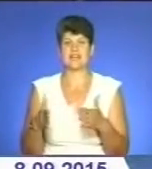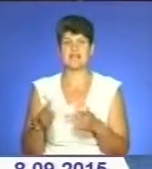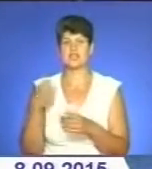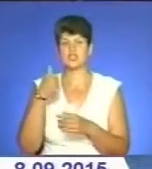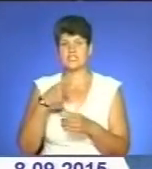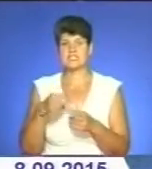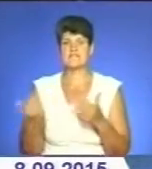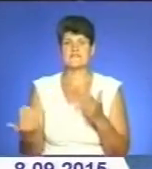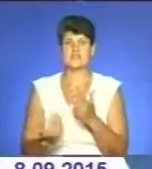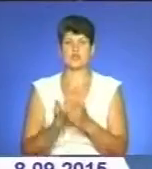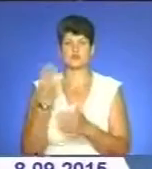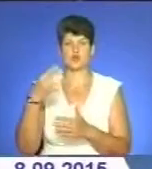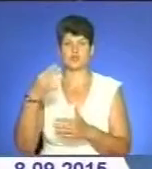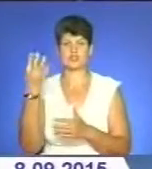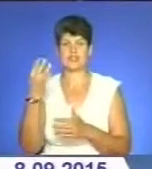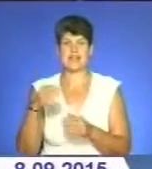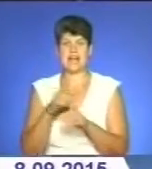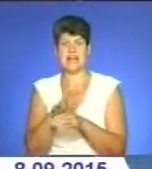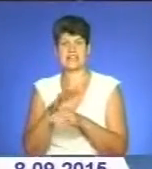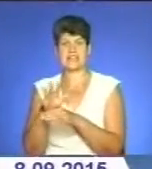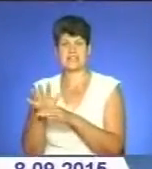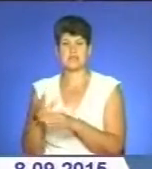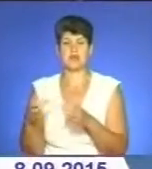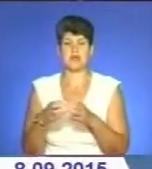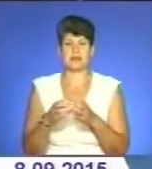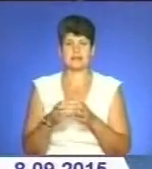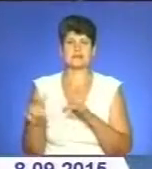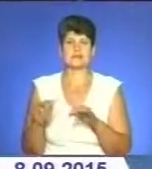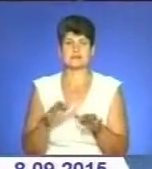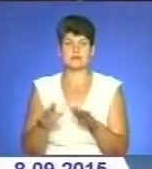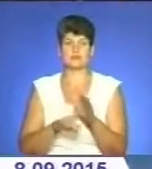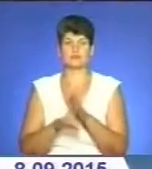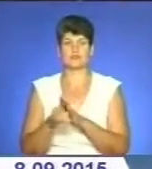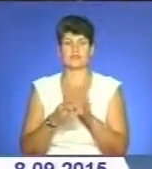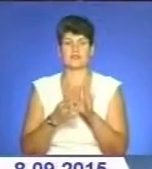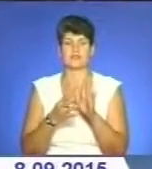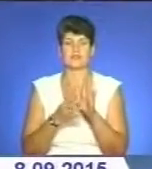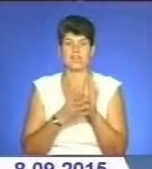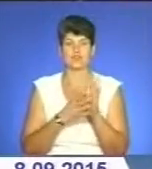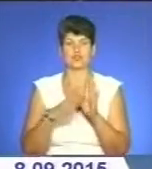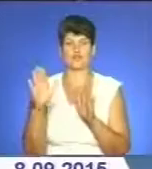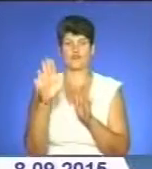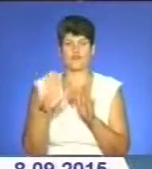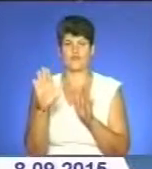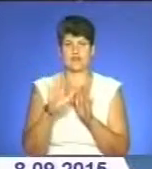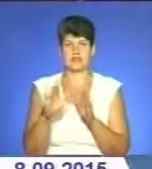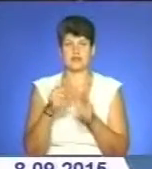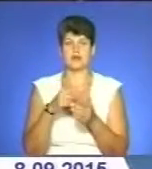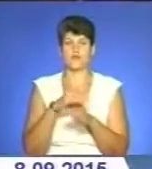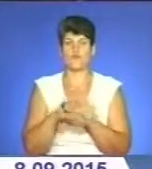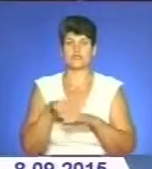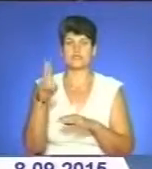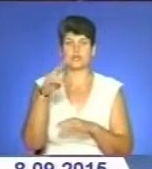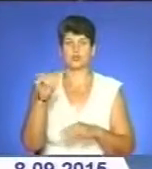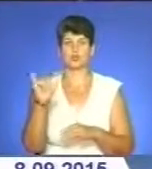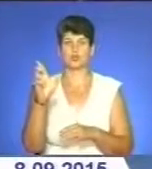44-ї окремої артилерійської бригади. Заходи розпочнуться 9 вересня о 9-й годині за адресою вулиця Дубовецька в Тернополі. Відновлення